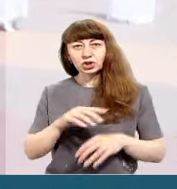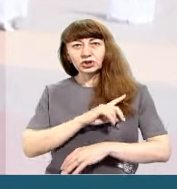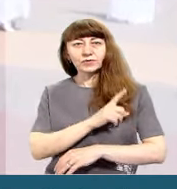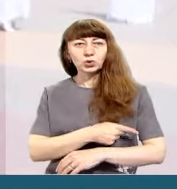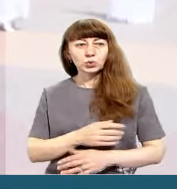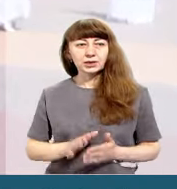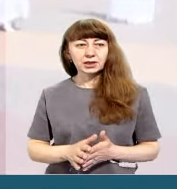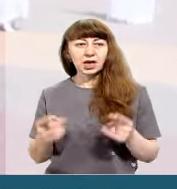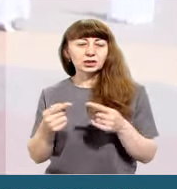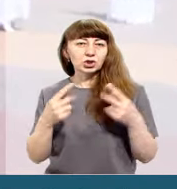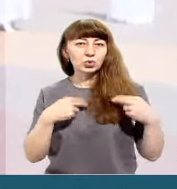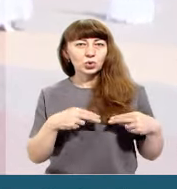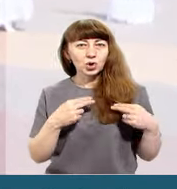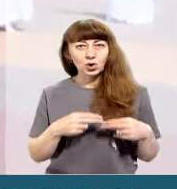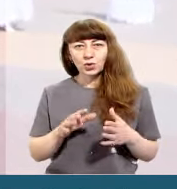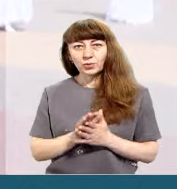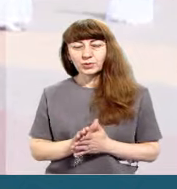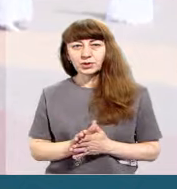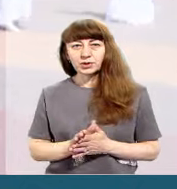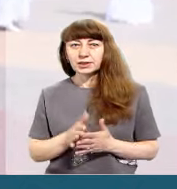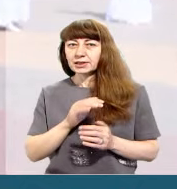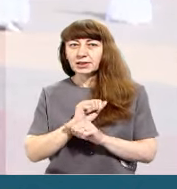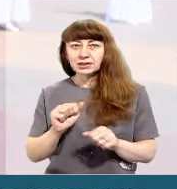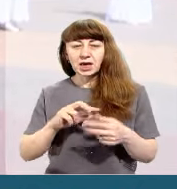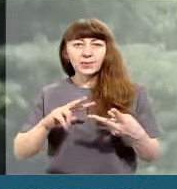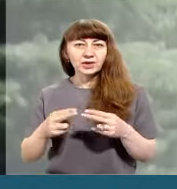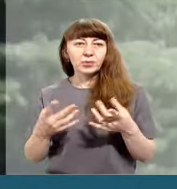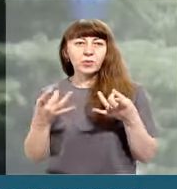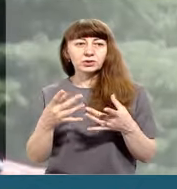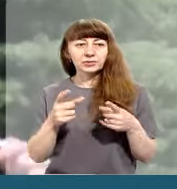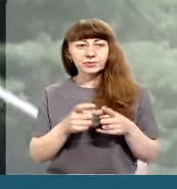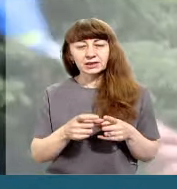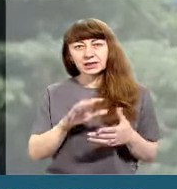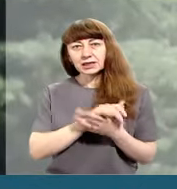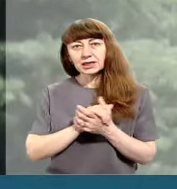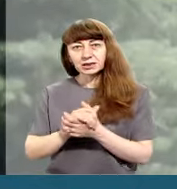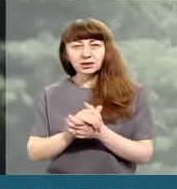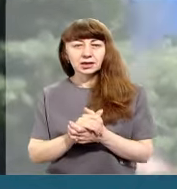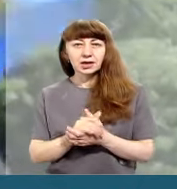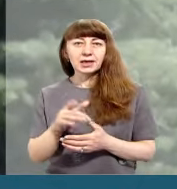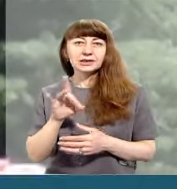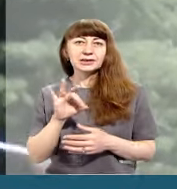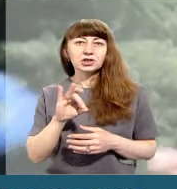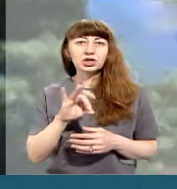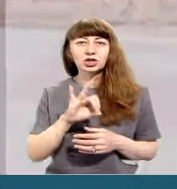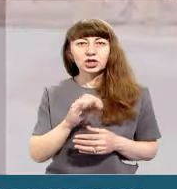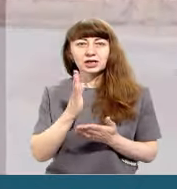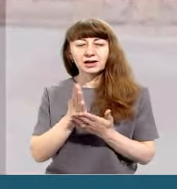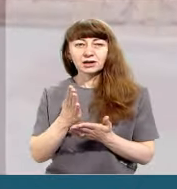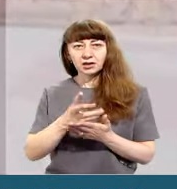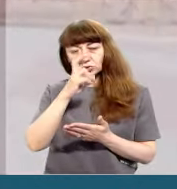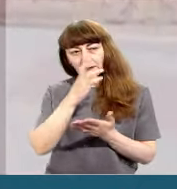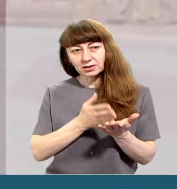усилия. Конкретную работу ни в коем случае нельзя заменять пустословием. Единство – это, по сути, стержневая линия